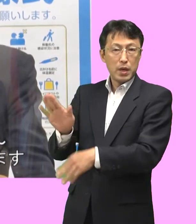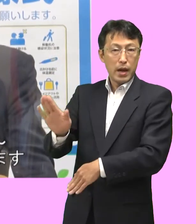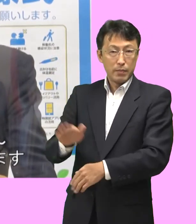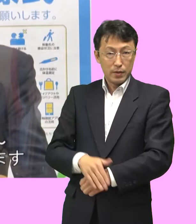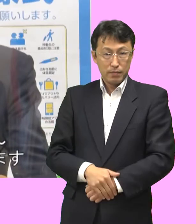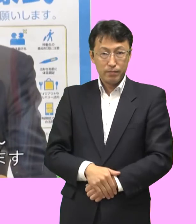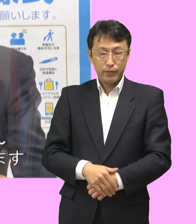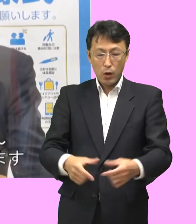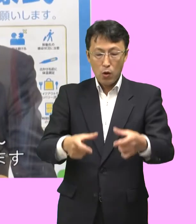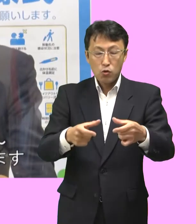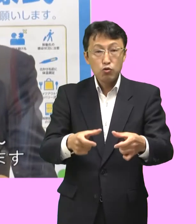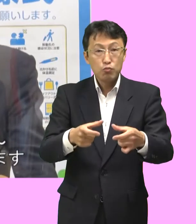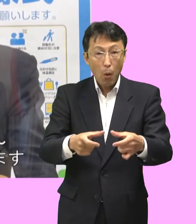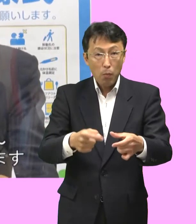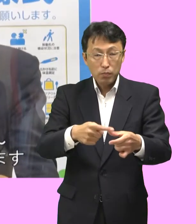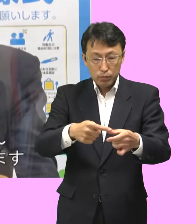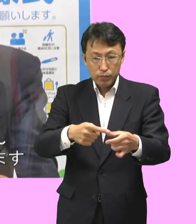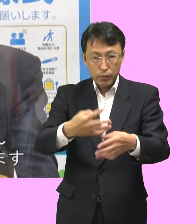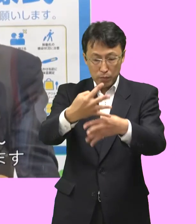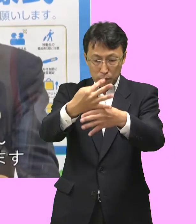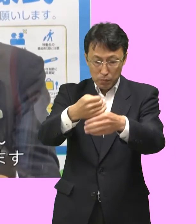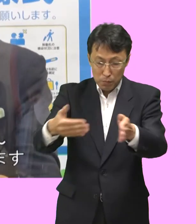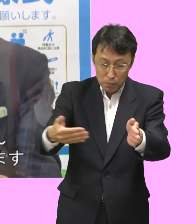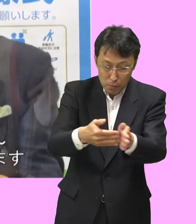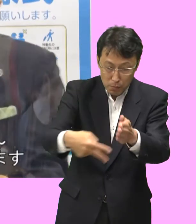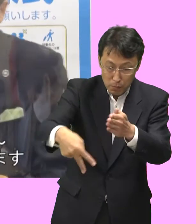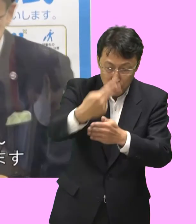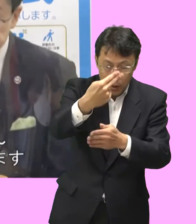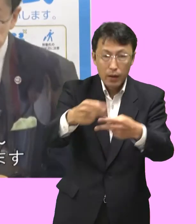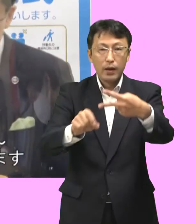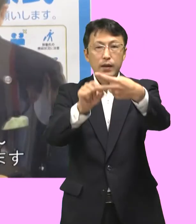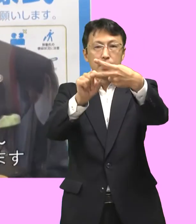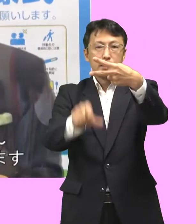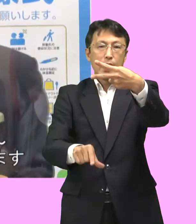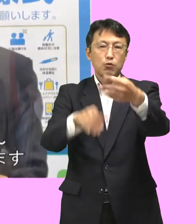年の2月末までというふうに出しております。